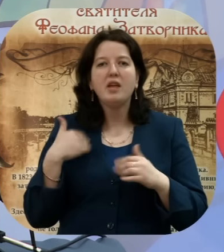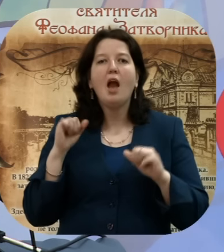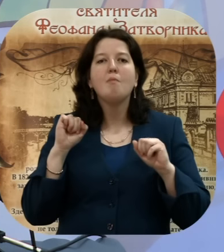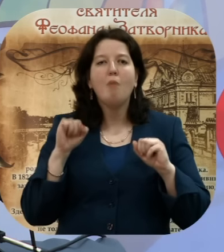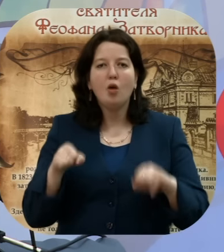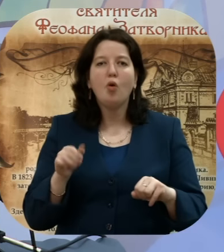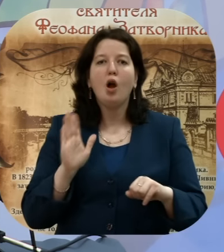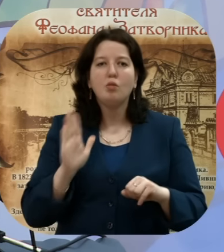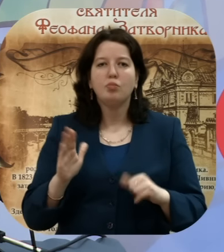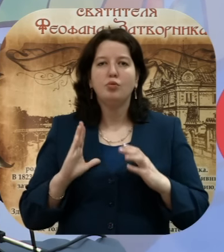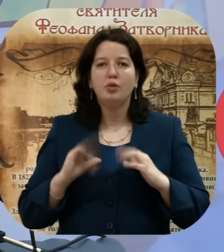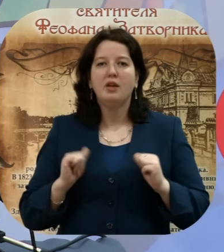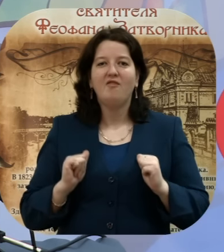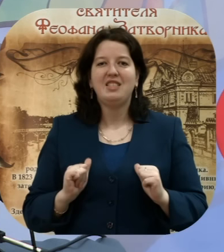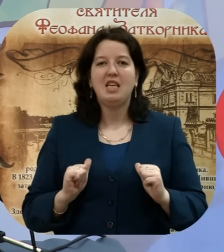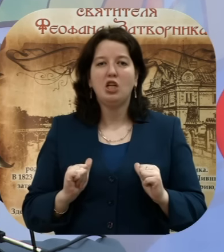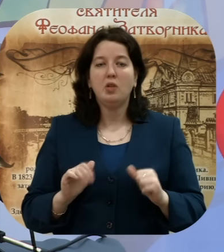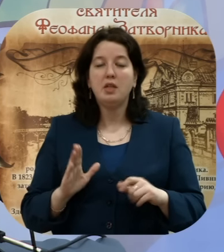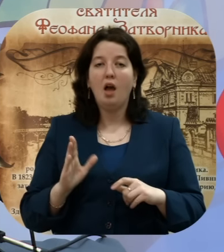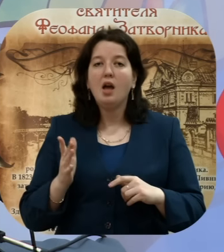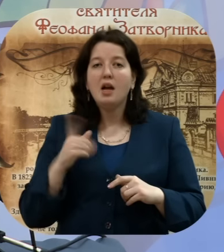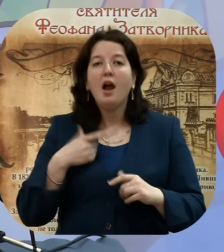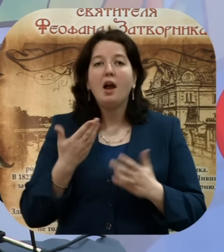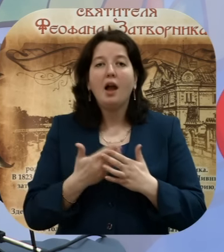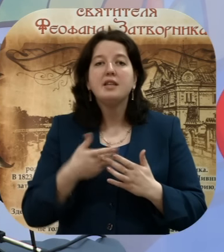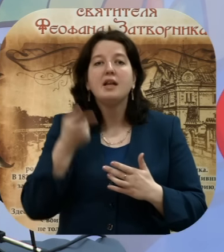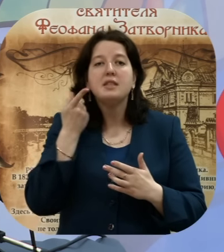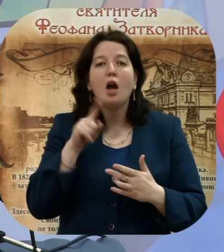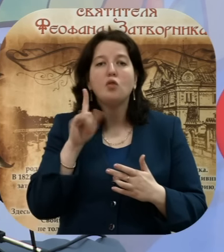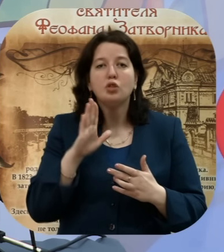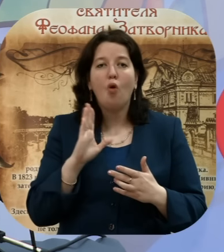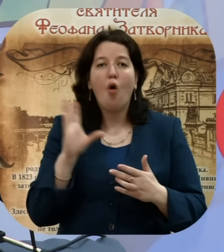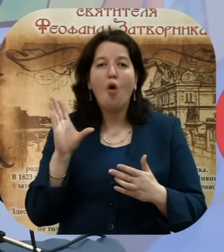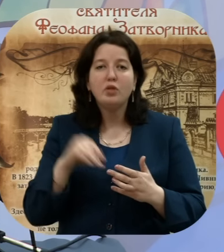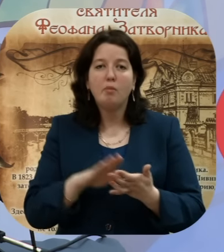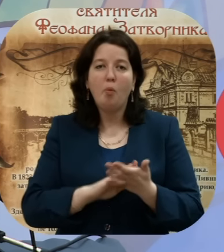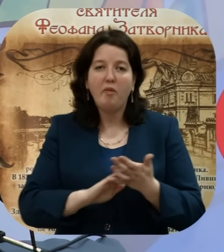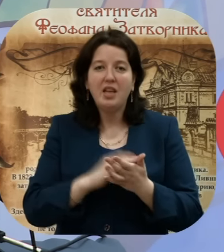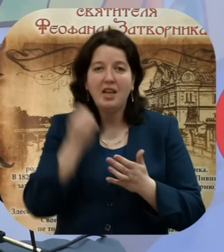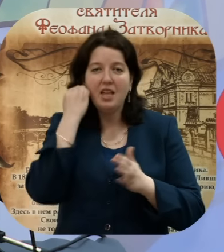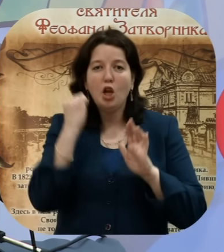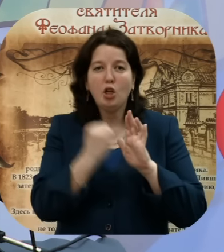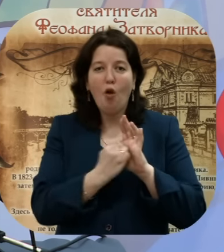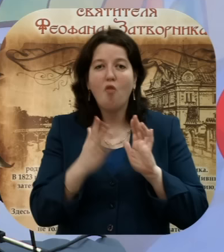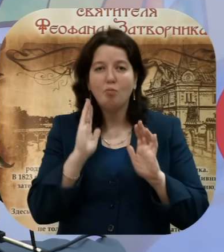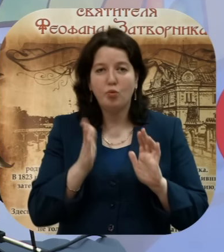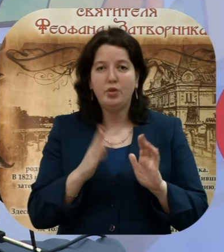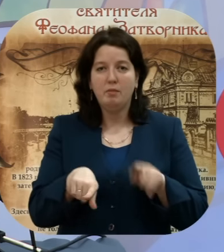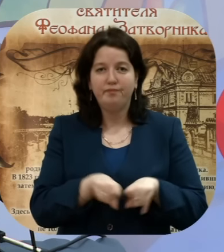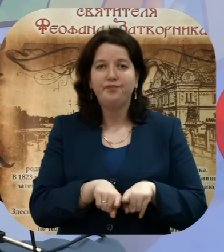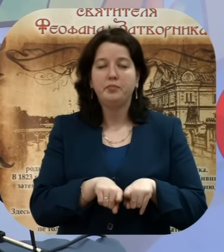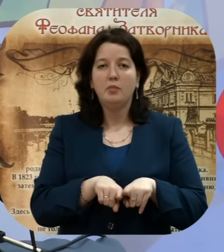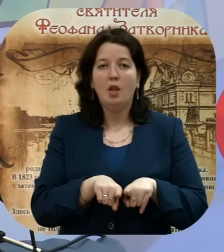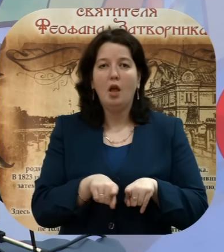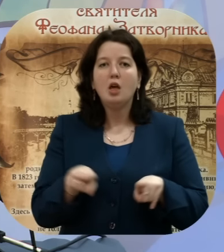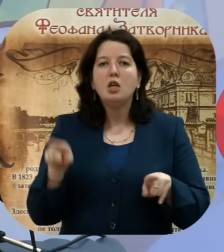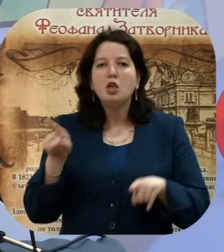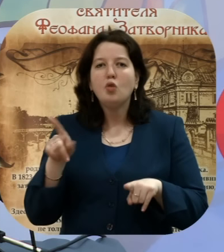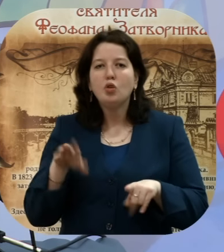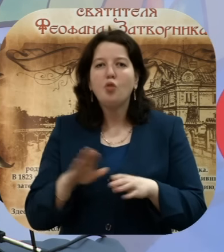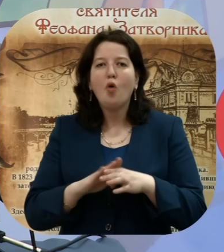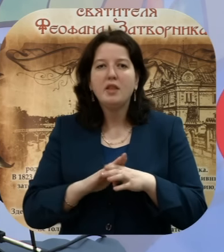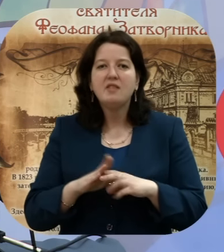что опять я сорвусь. Вот так. И тогда с таким сознанием, то, что именуется смирением на